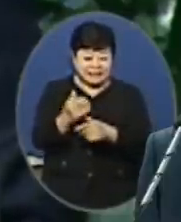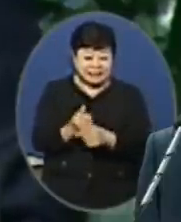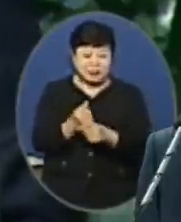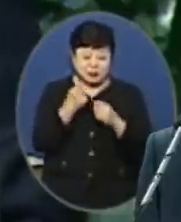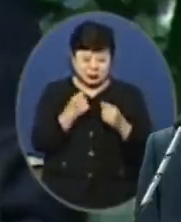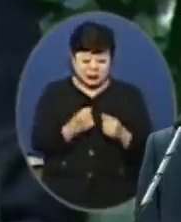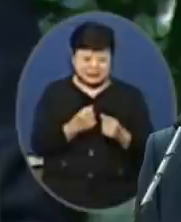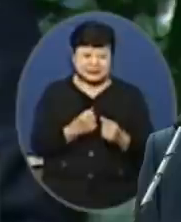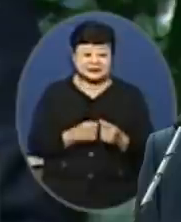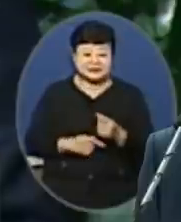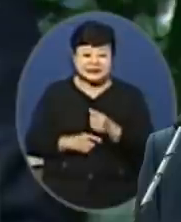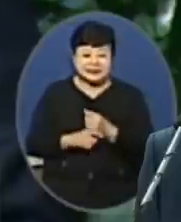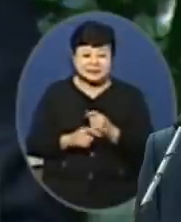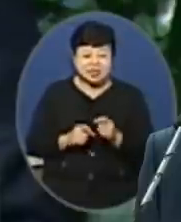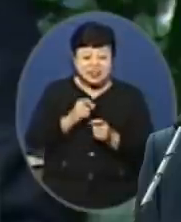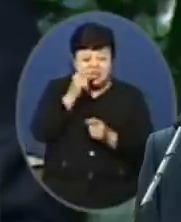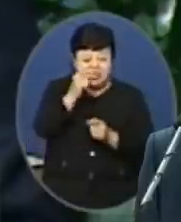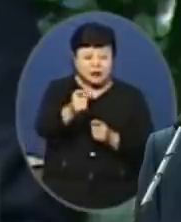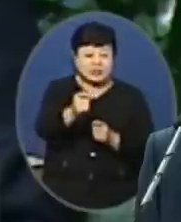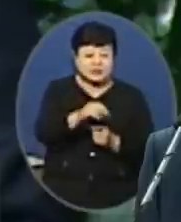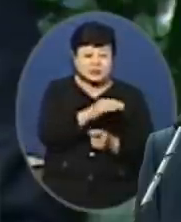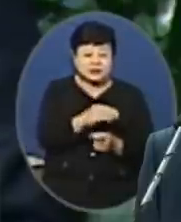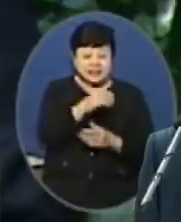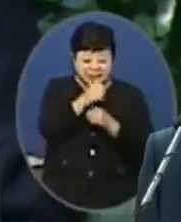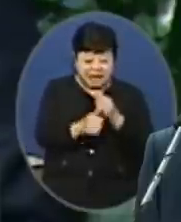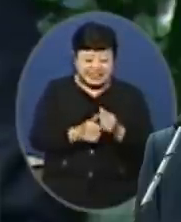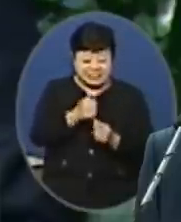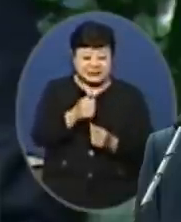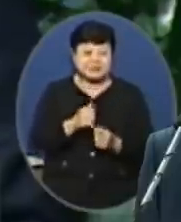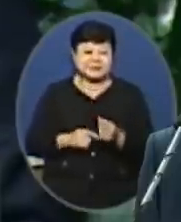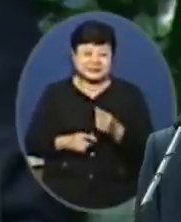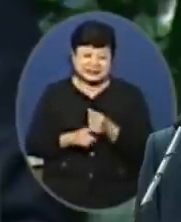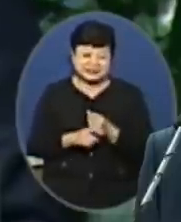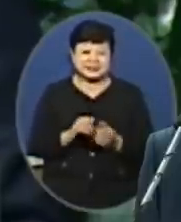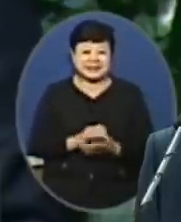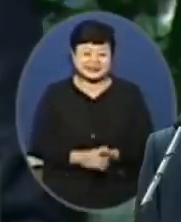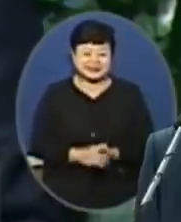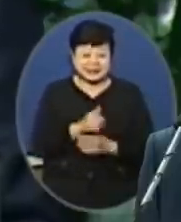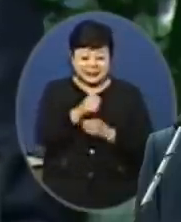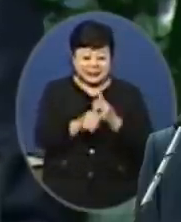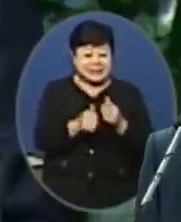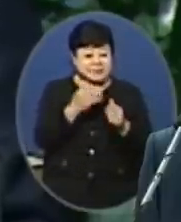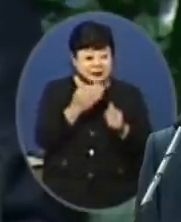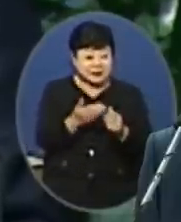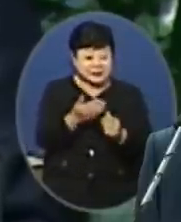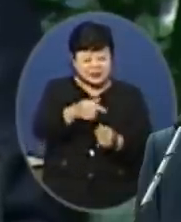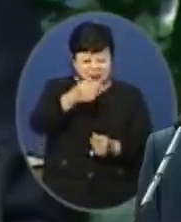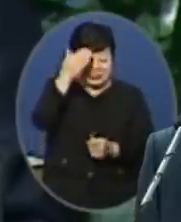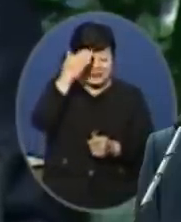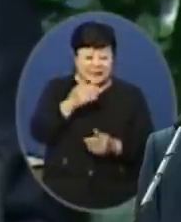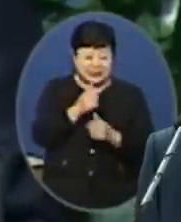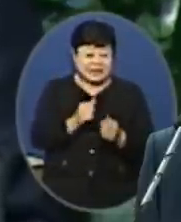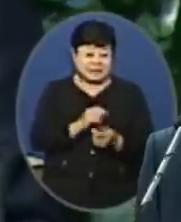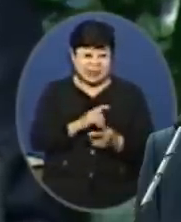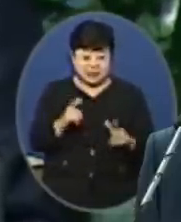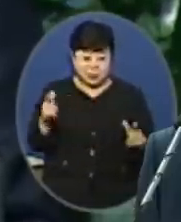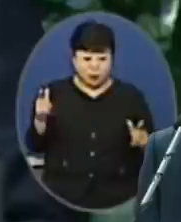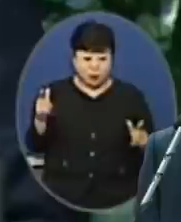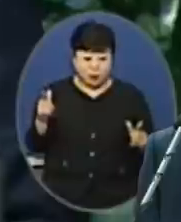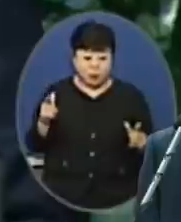계신 영원하심이 우리 하나님이 되신 것입니다. 하나님은 옛날의 하나님이 아닙니다.